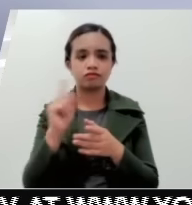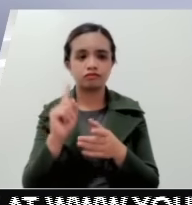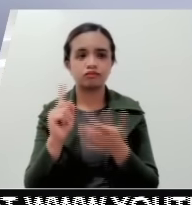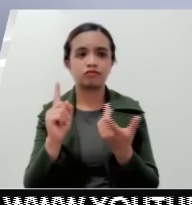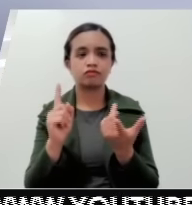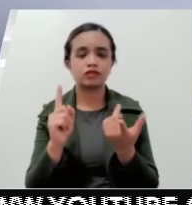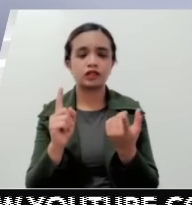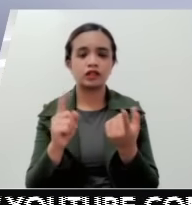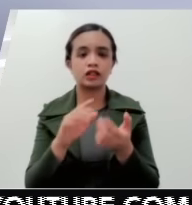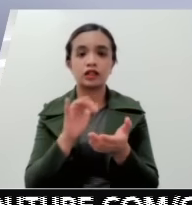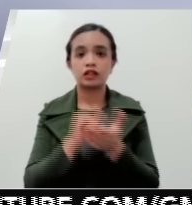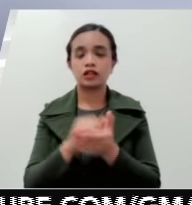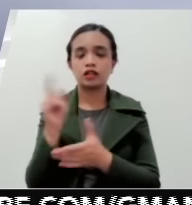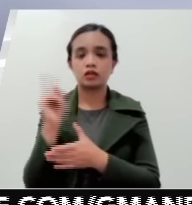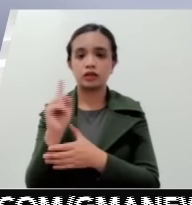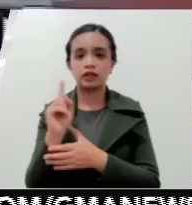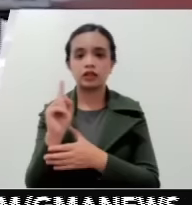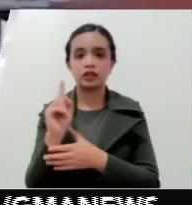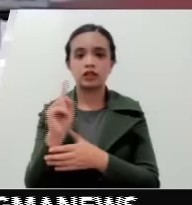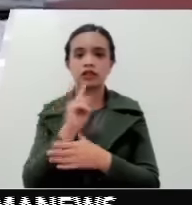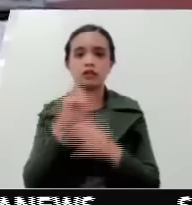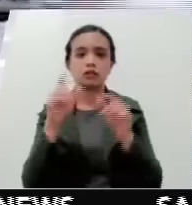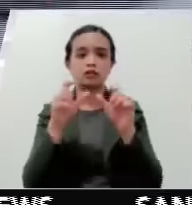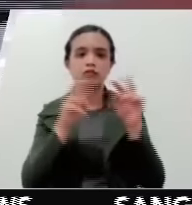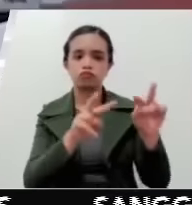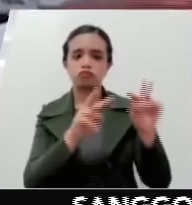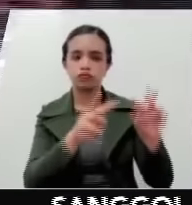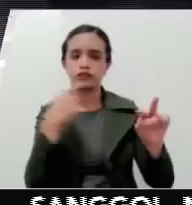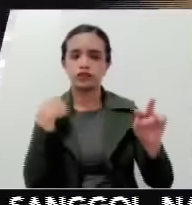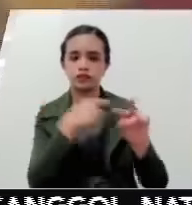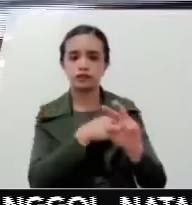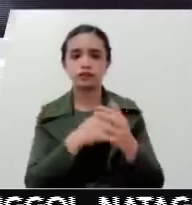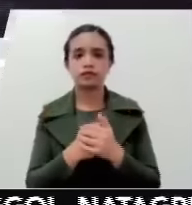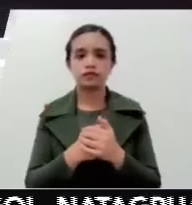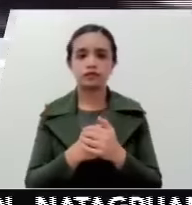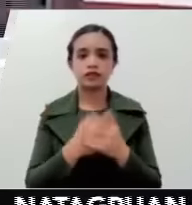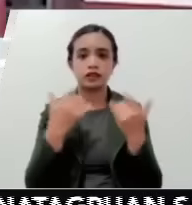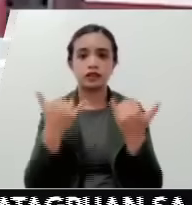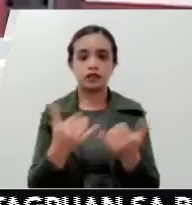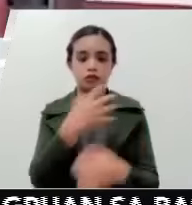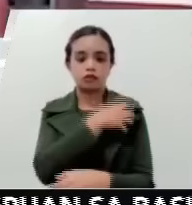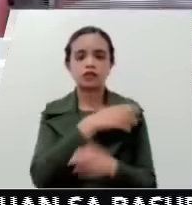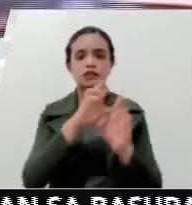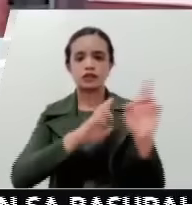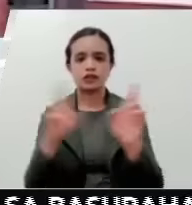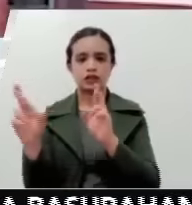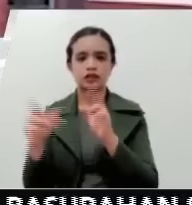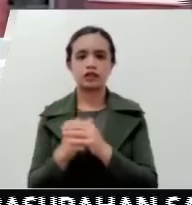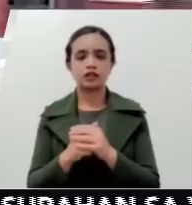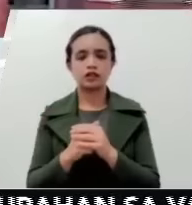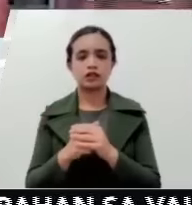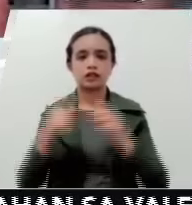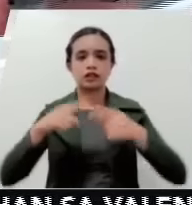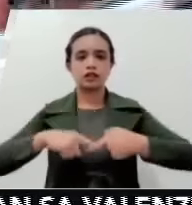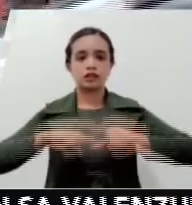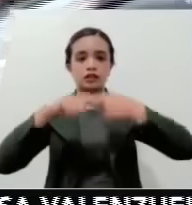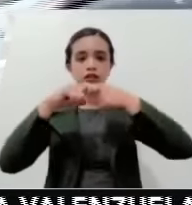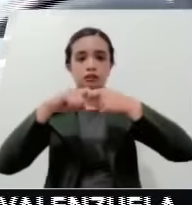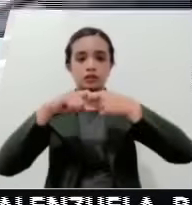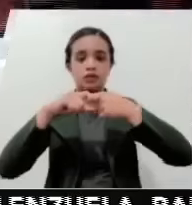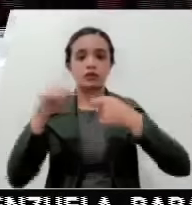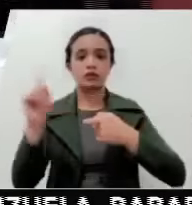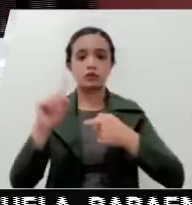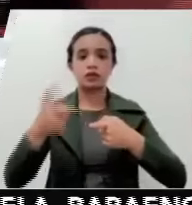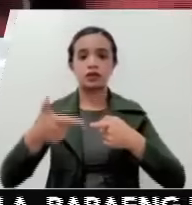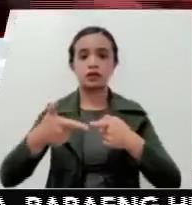ay talagang binabantayan po natin. Naka-full alert na ang pulisya. Suspendido rin muna ang permit to carry firearms outside of